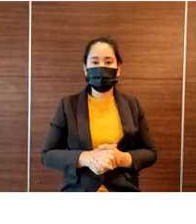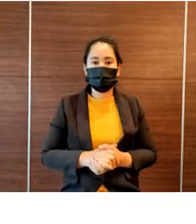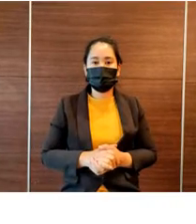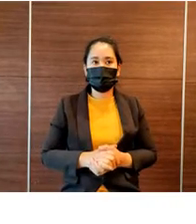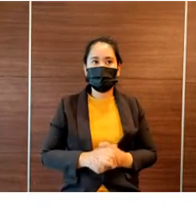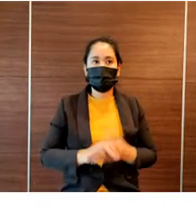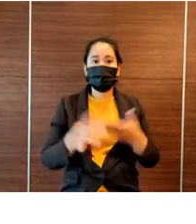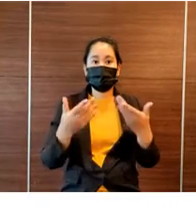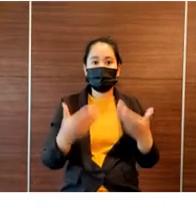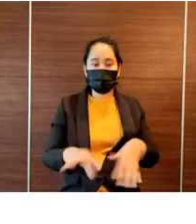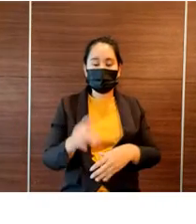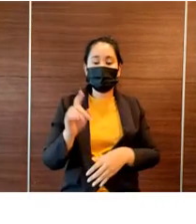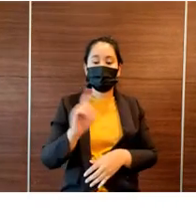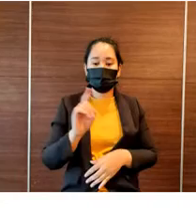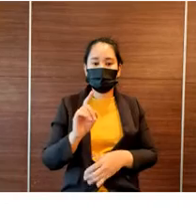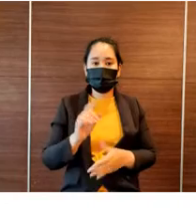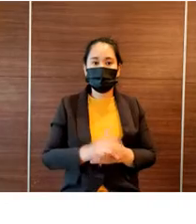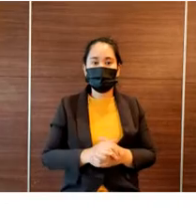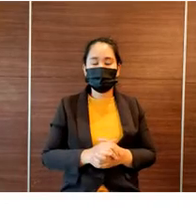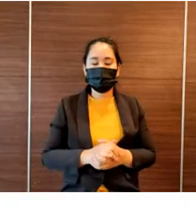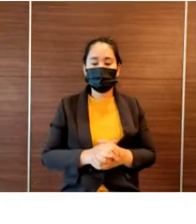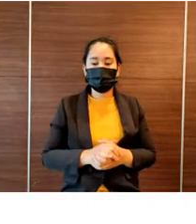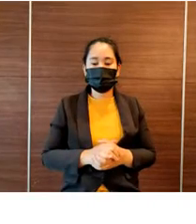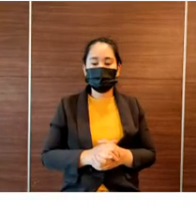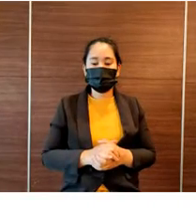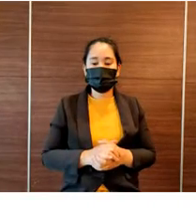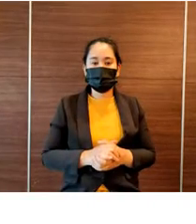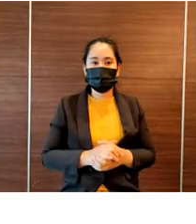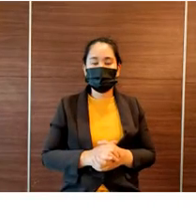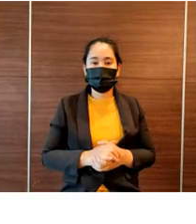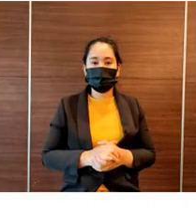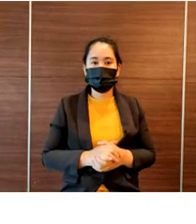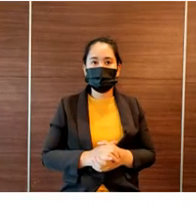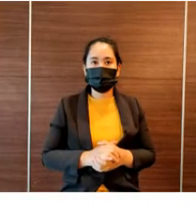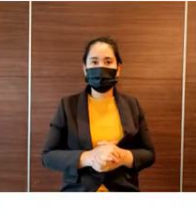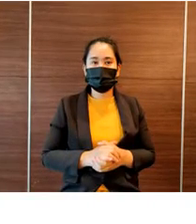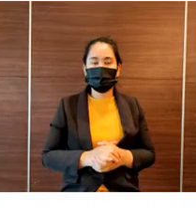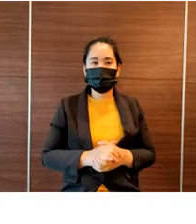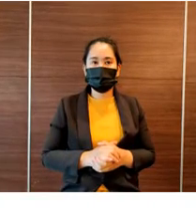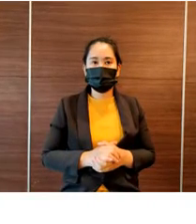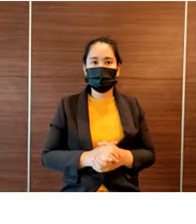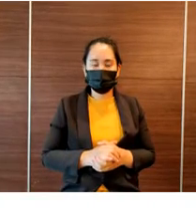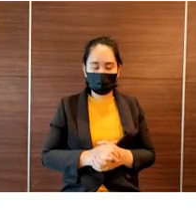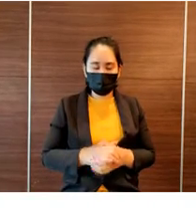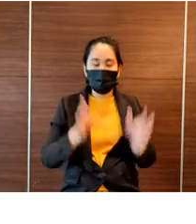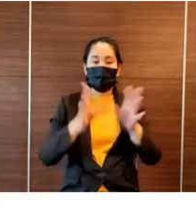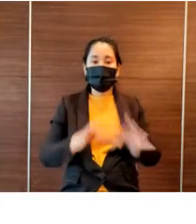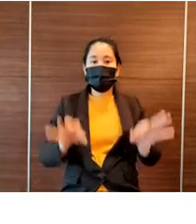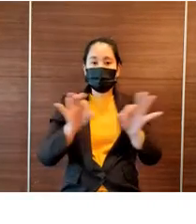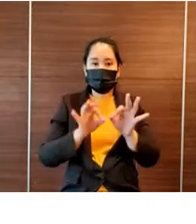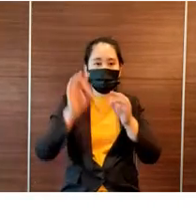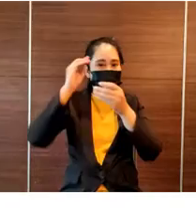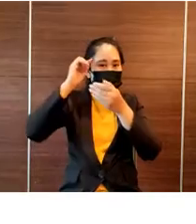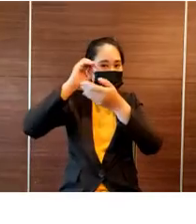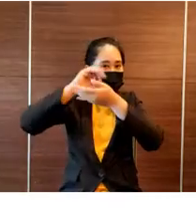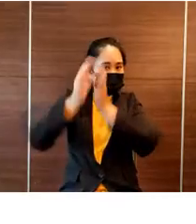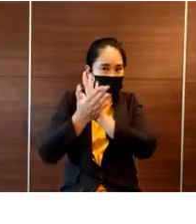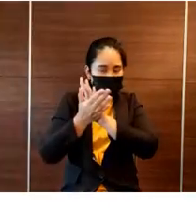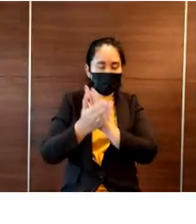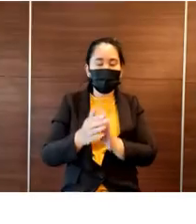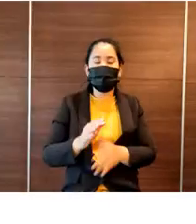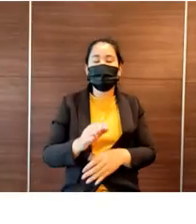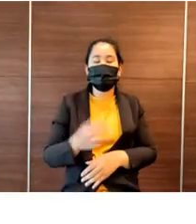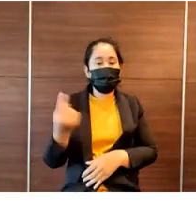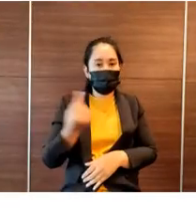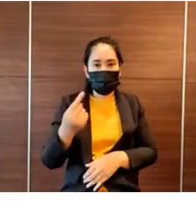จนกระทั่งเรามาถึงจุดที่บอกว่าต้องใช้ไม่ใช่แค่ปรับทัศนคติเราใช้3อย่าง